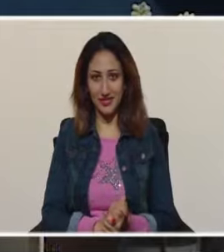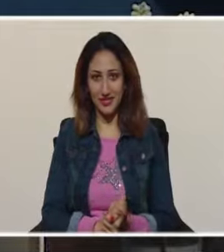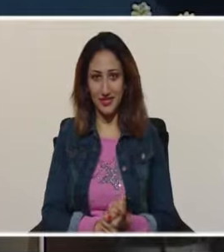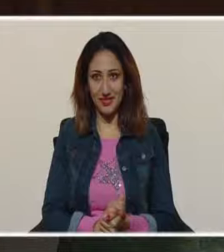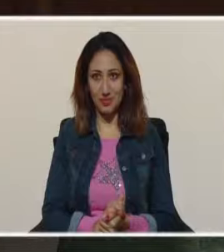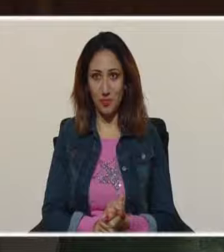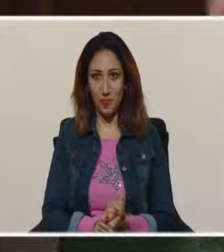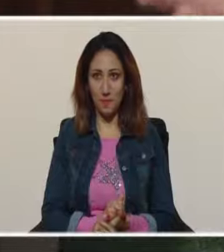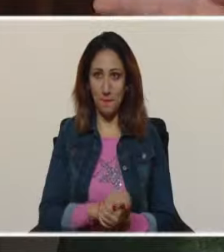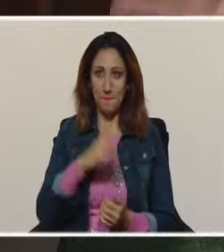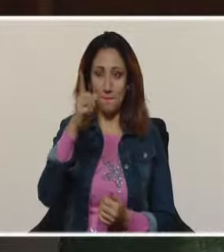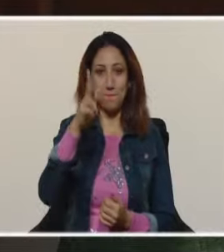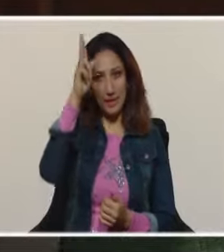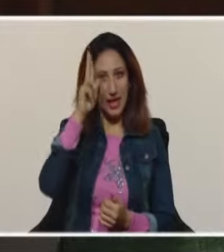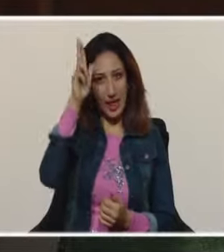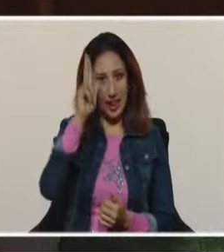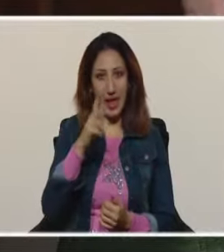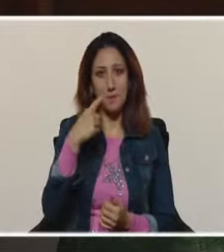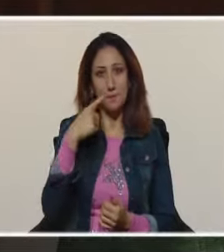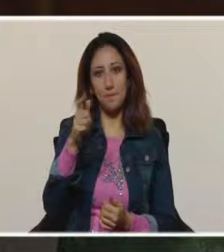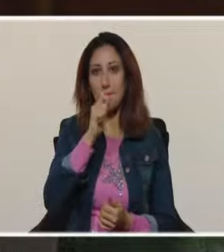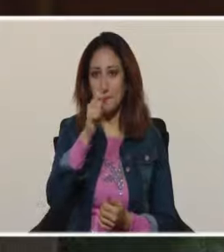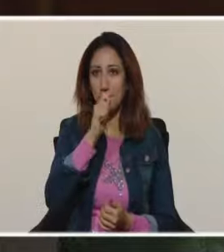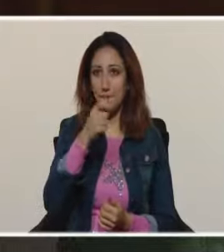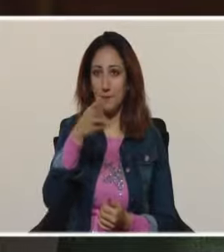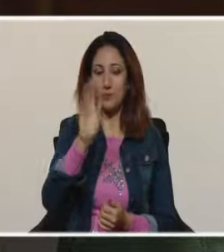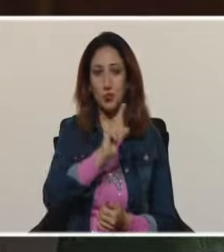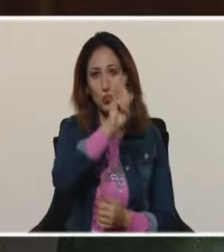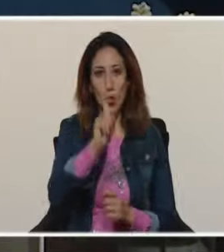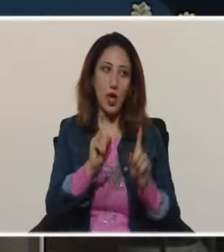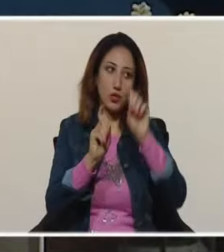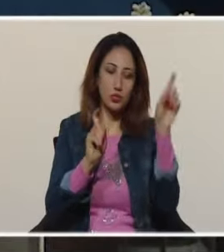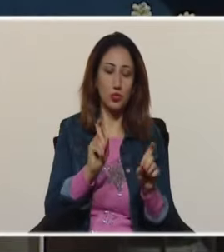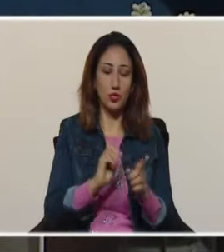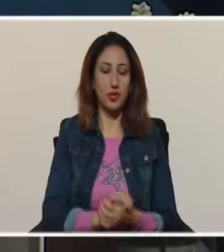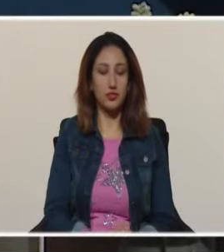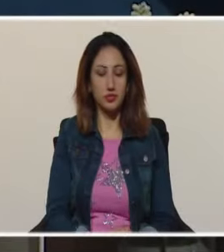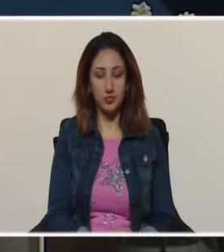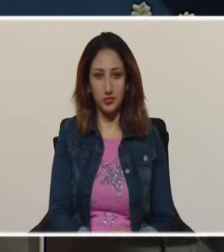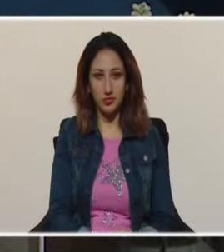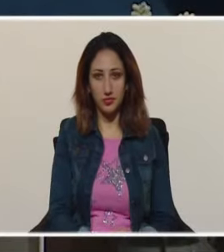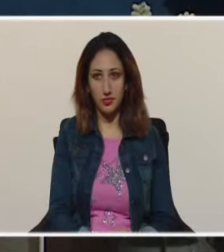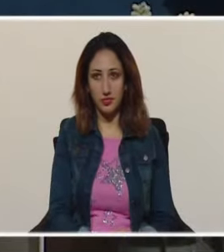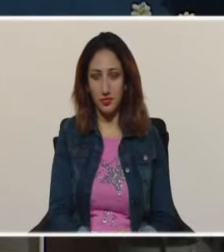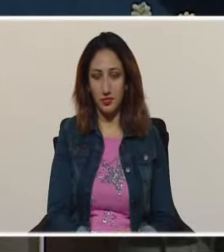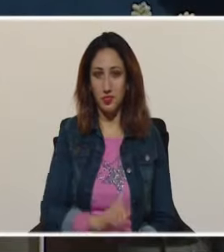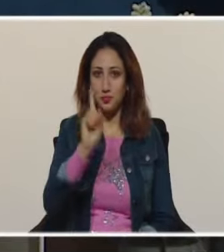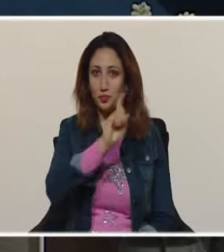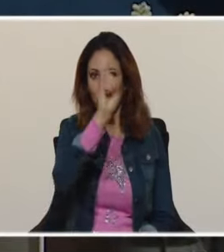طب يلا هسيب كل انتوا اعلاميين بقى المفروض يلا هسيب كل واحده منكم تسال كل واحد سؤال عايز اسالهم